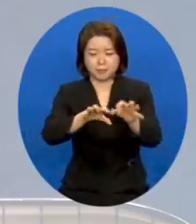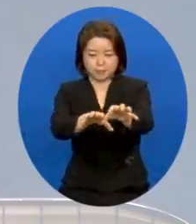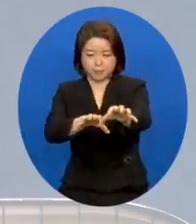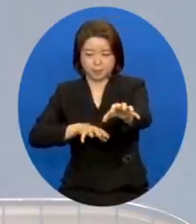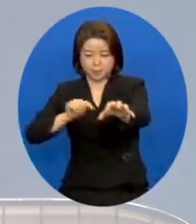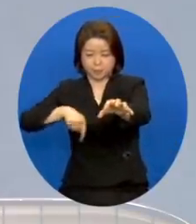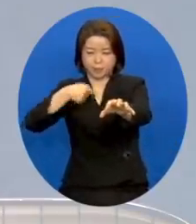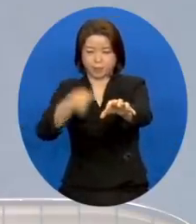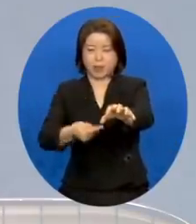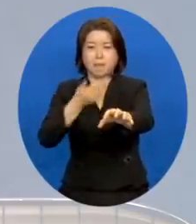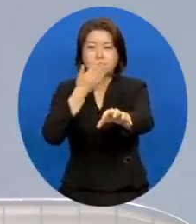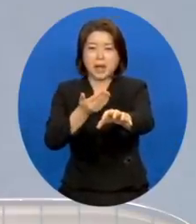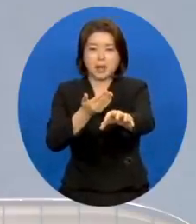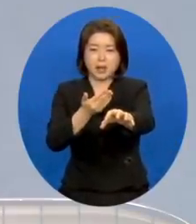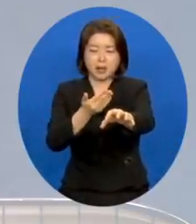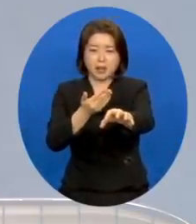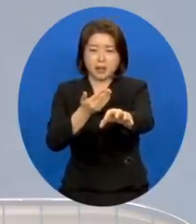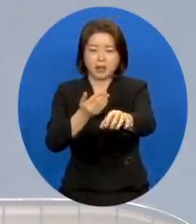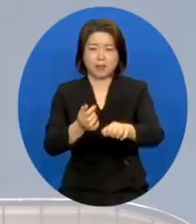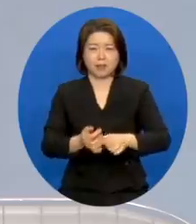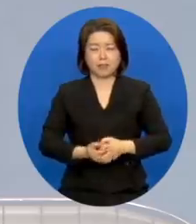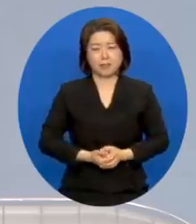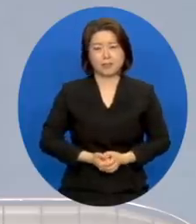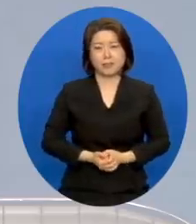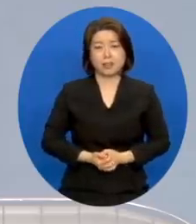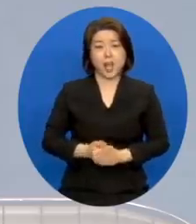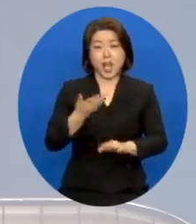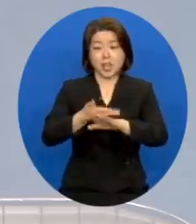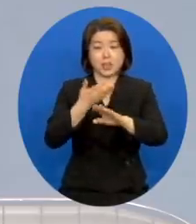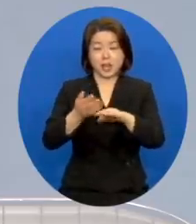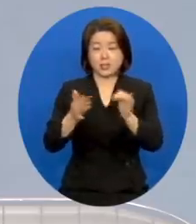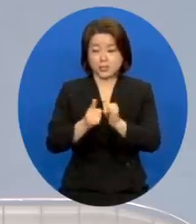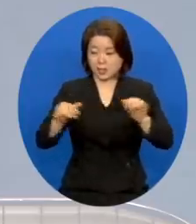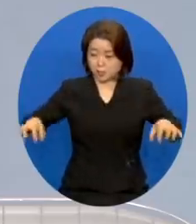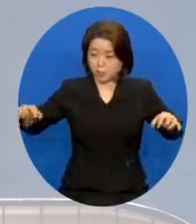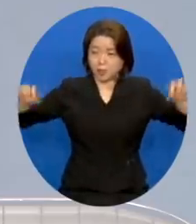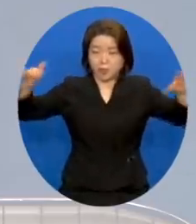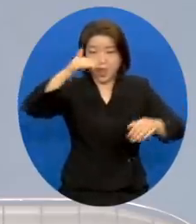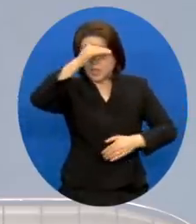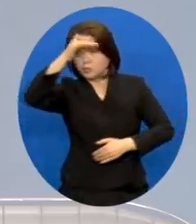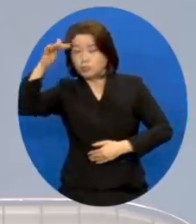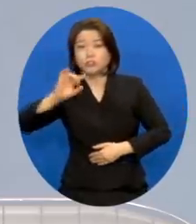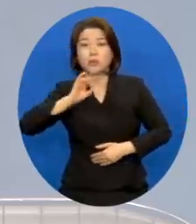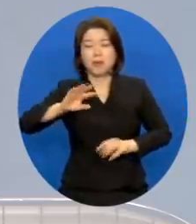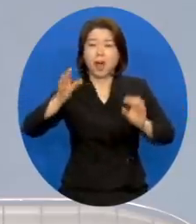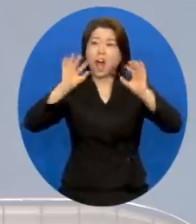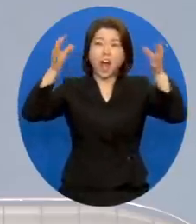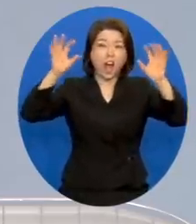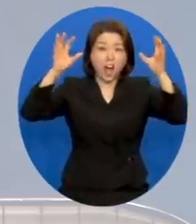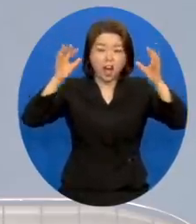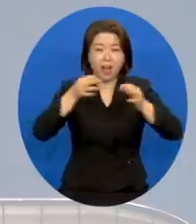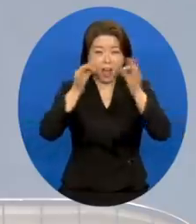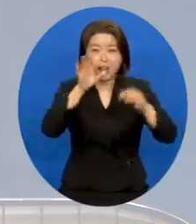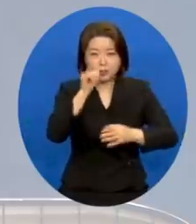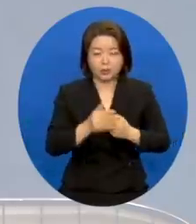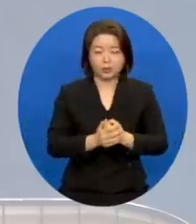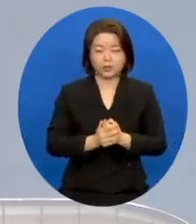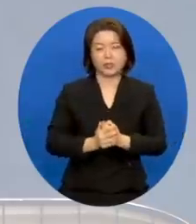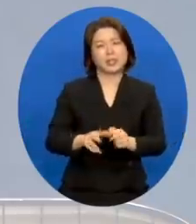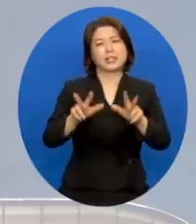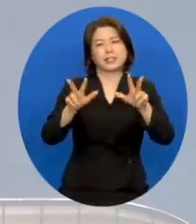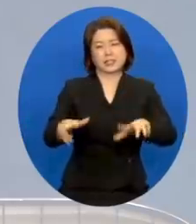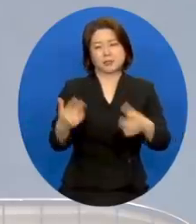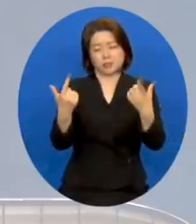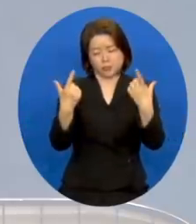행렬에 참여할 수 있어요 다른 사람들은 거나 환호성 만 지르는 거죠 지금도 똑같은